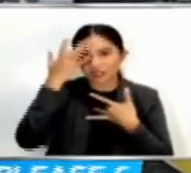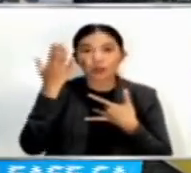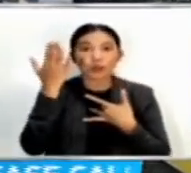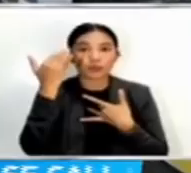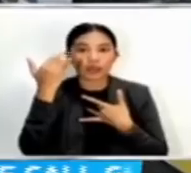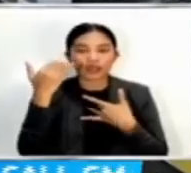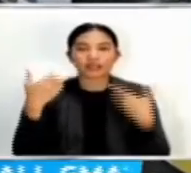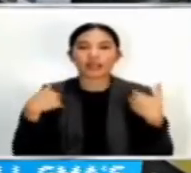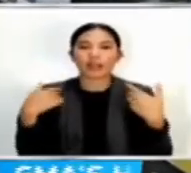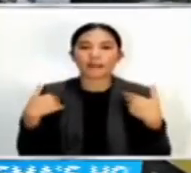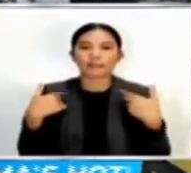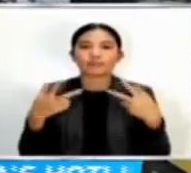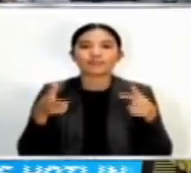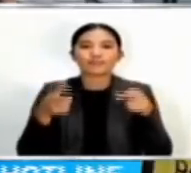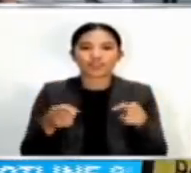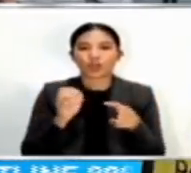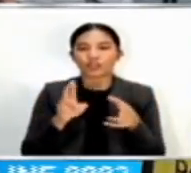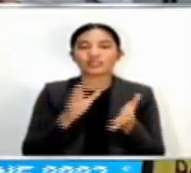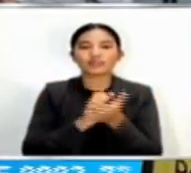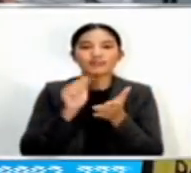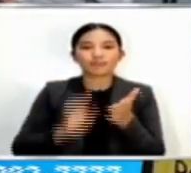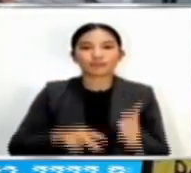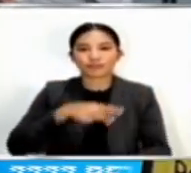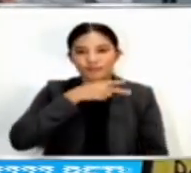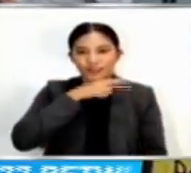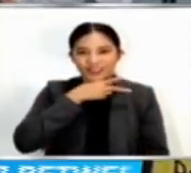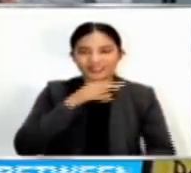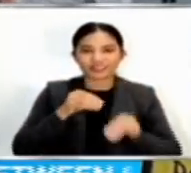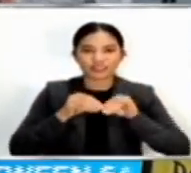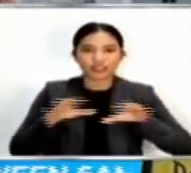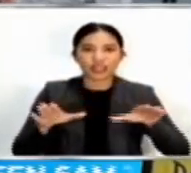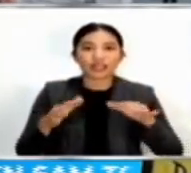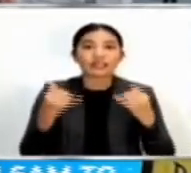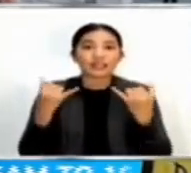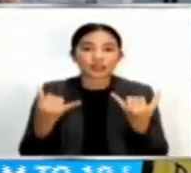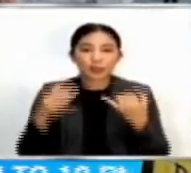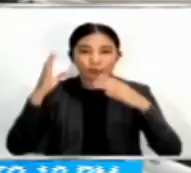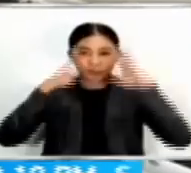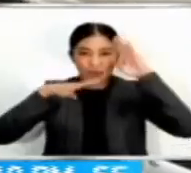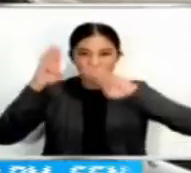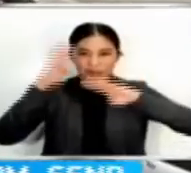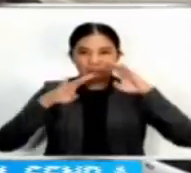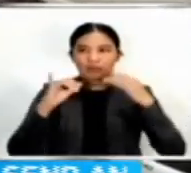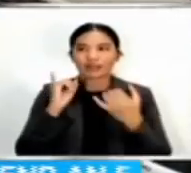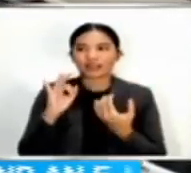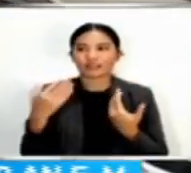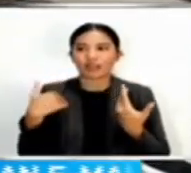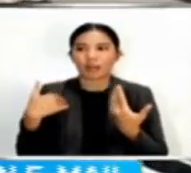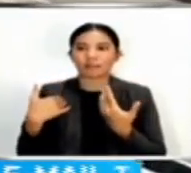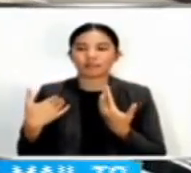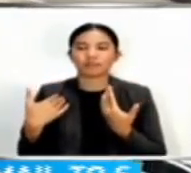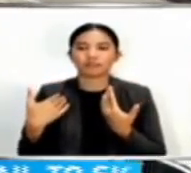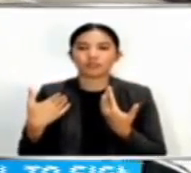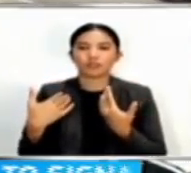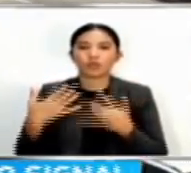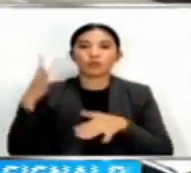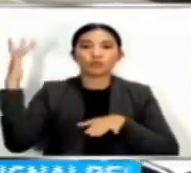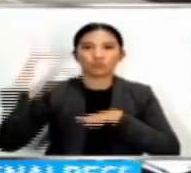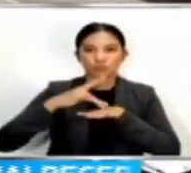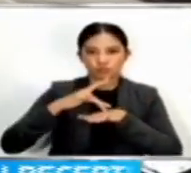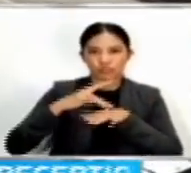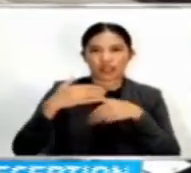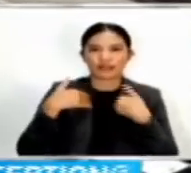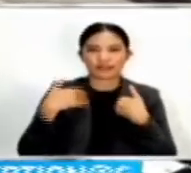transmission. Mm-hmm. Ngayon, ang problema lang dyan, pag may pumasok na merong sakit, no?